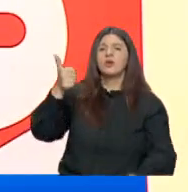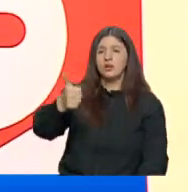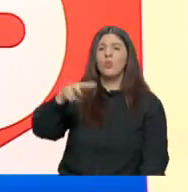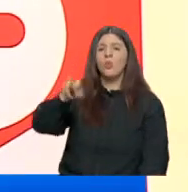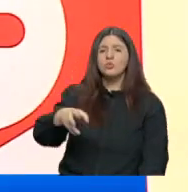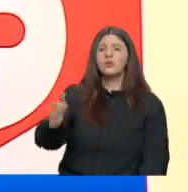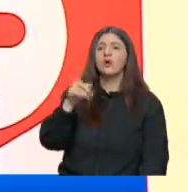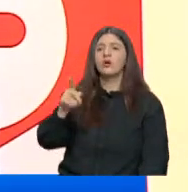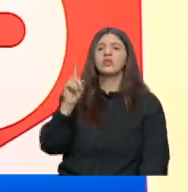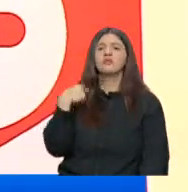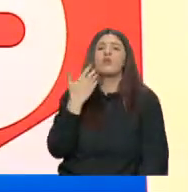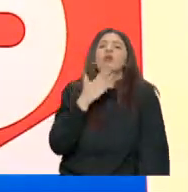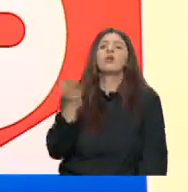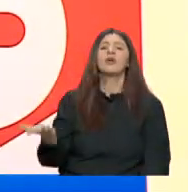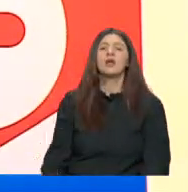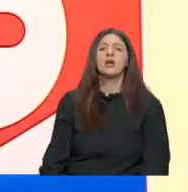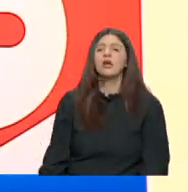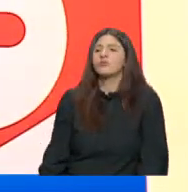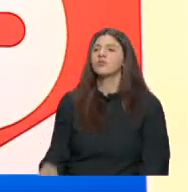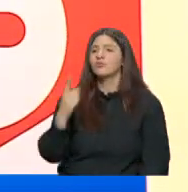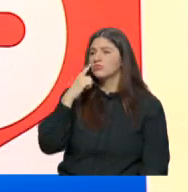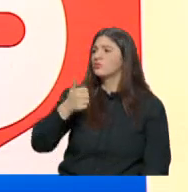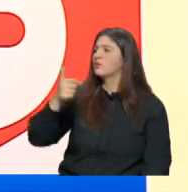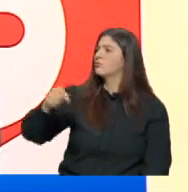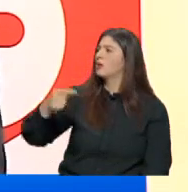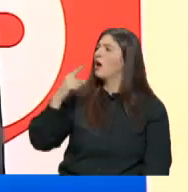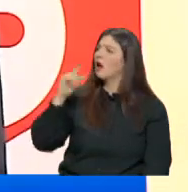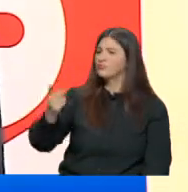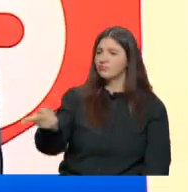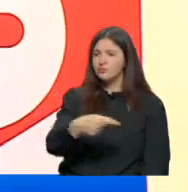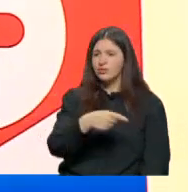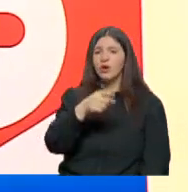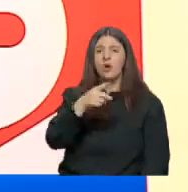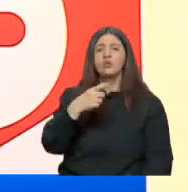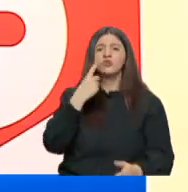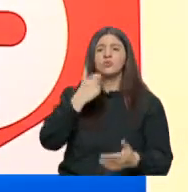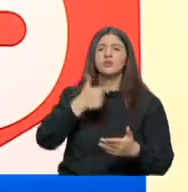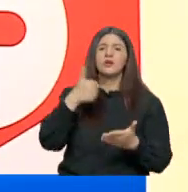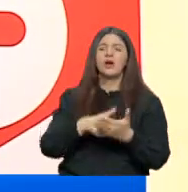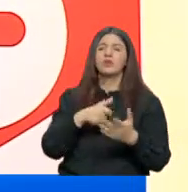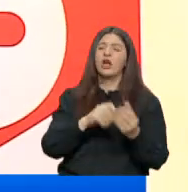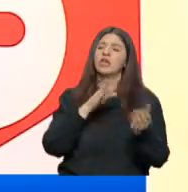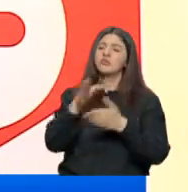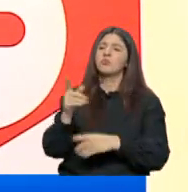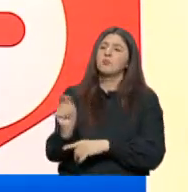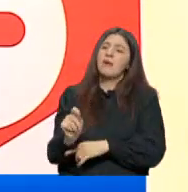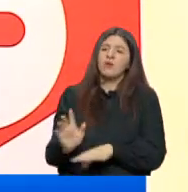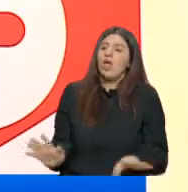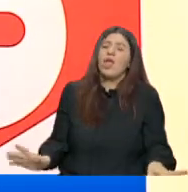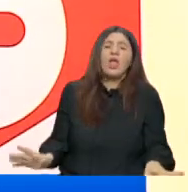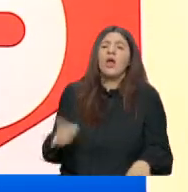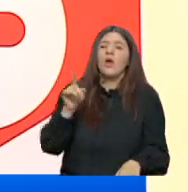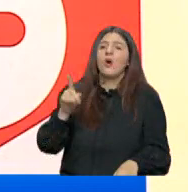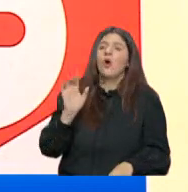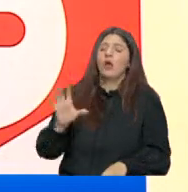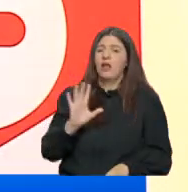oturuyor ama onun yetkisi yok ki. Zaten Cumhurbaşkanı'nın imzasıyla gelmiş. O Cumhurbaşkanı adına oraya göndermiş bir memurdan ibaret. Dolayısıyla konuda